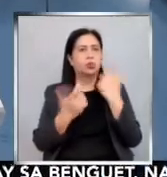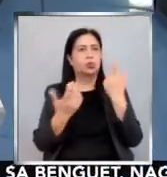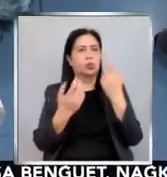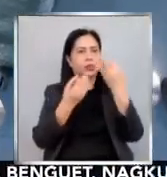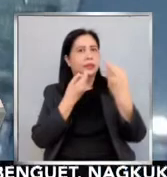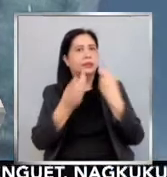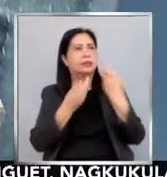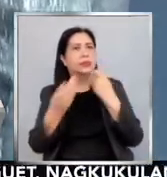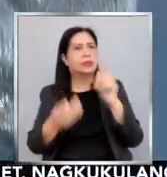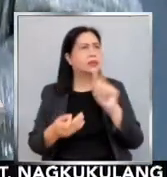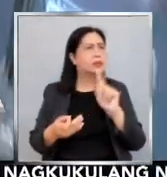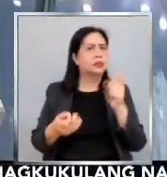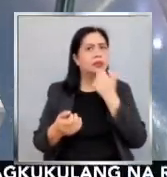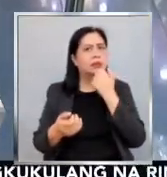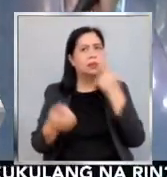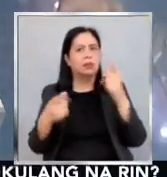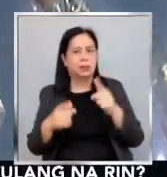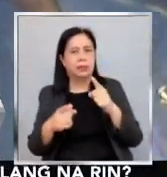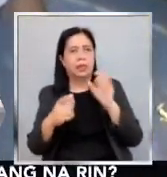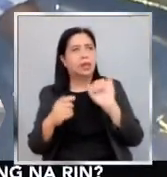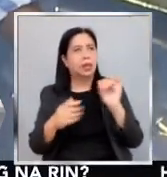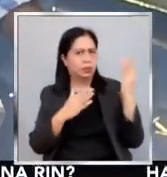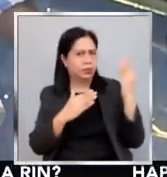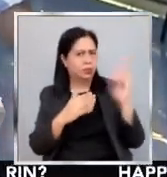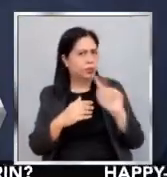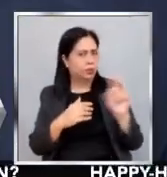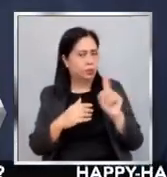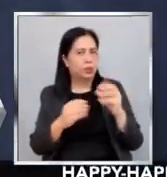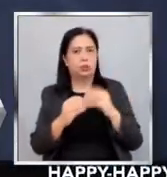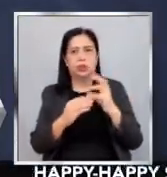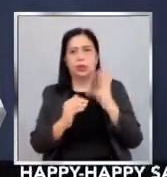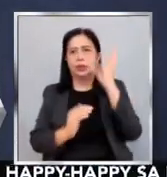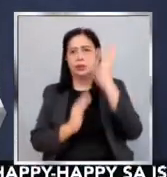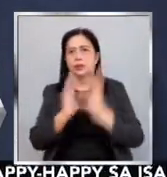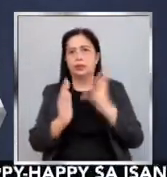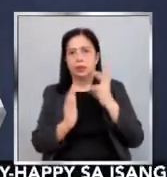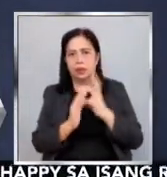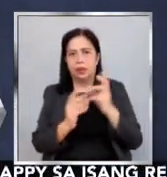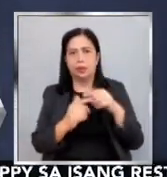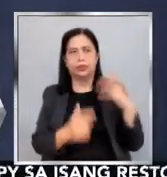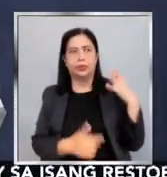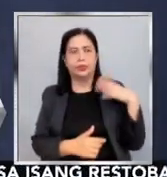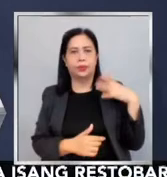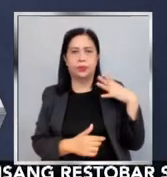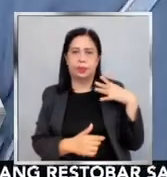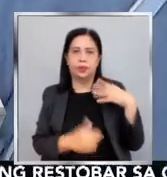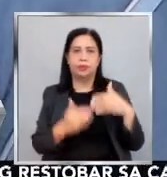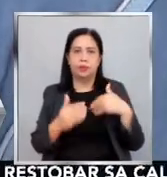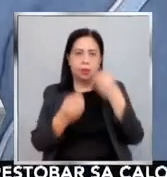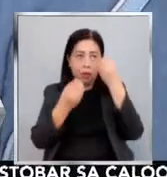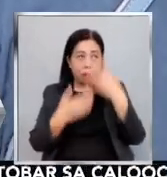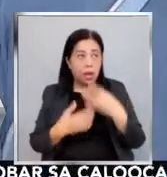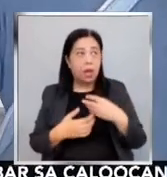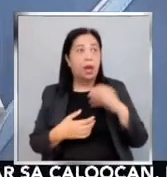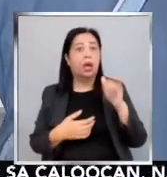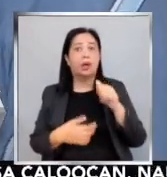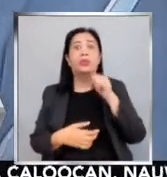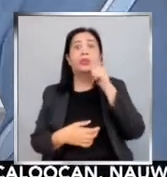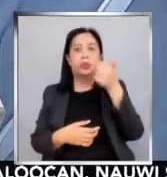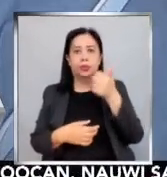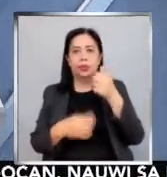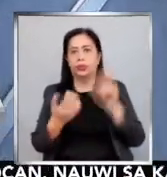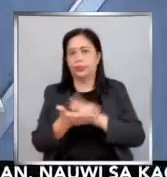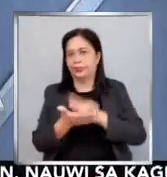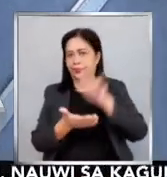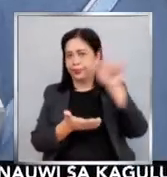ang nangyayari at ano ang kanilang aasahan. Mahigit 6 na oras daw kasi silang naghintay bago sinabi sa kanilang bukas na sila makakabiyahe.